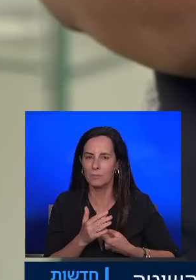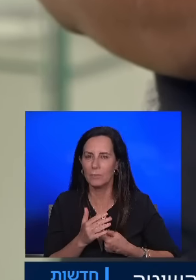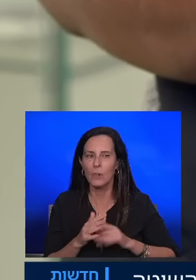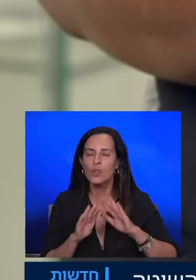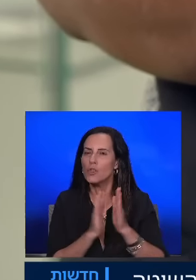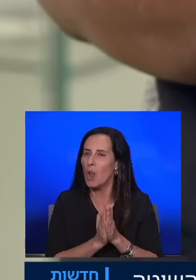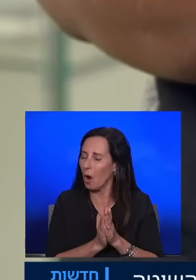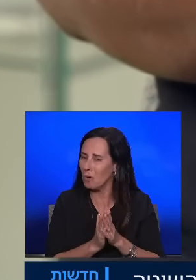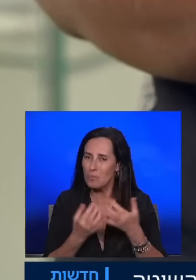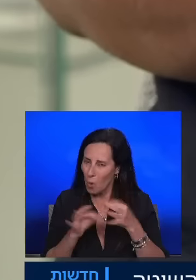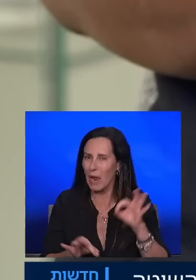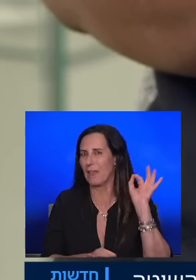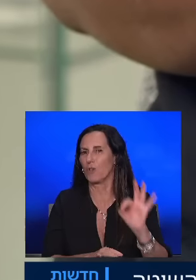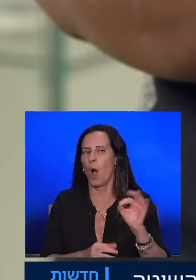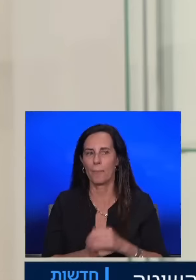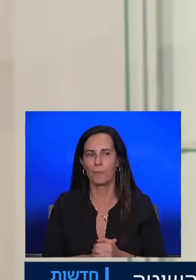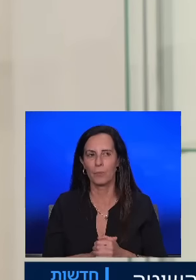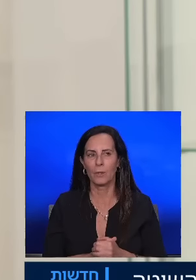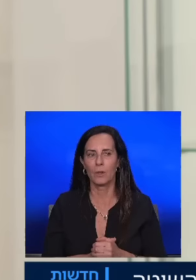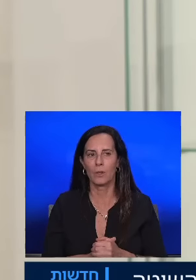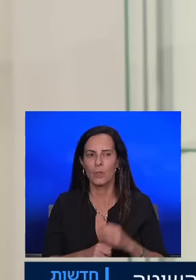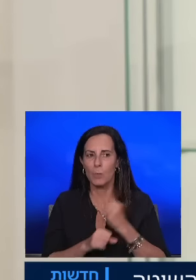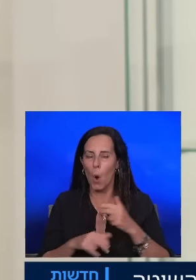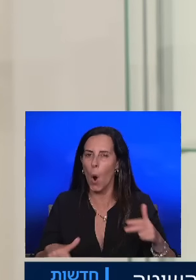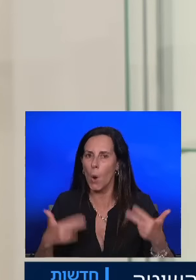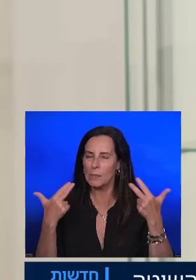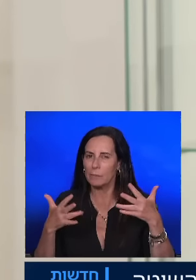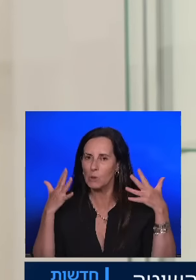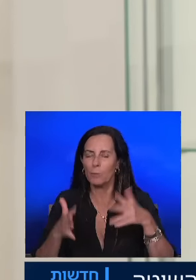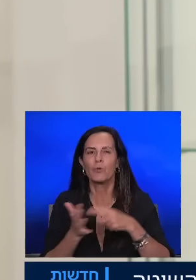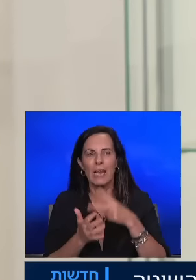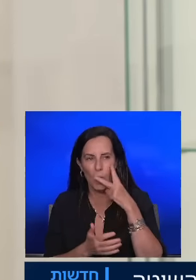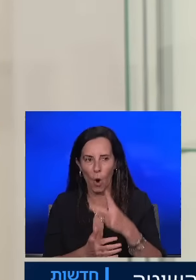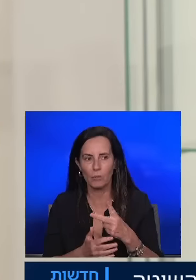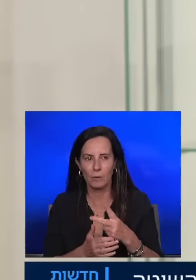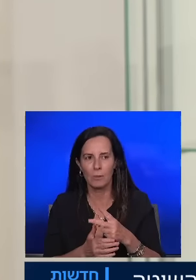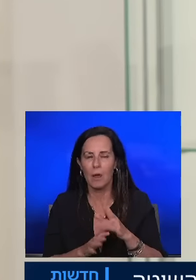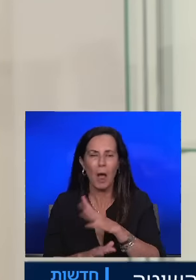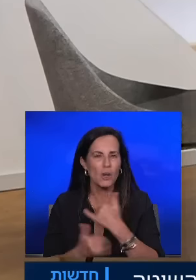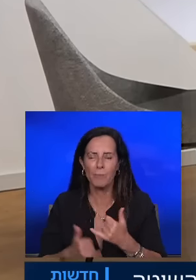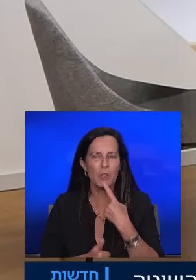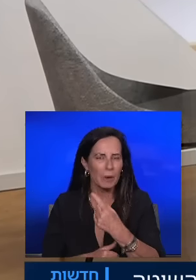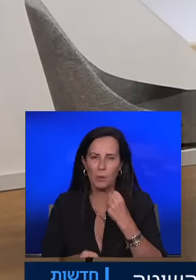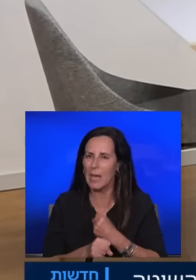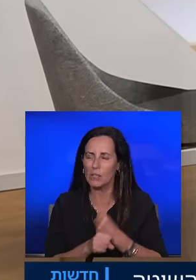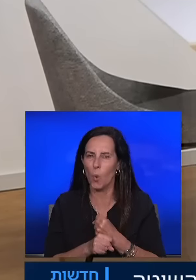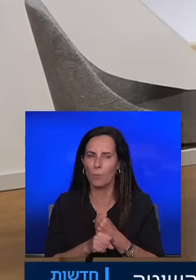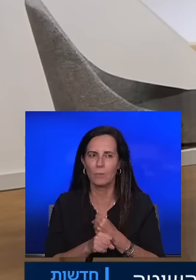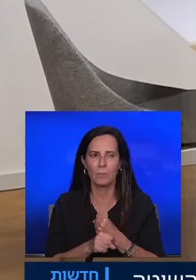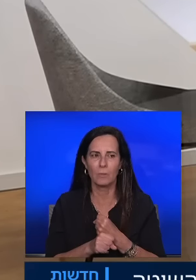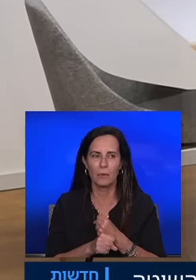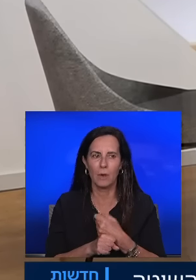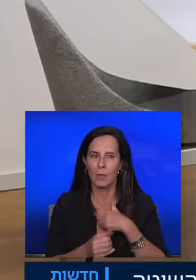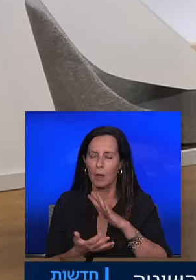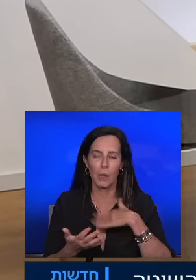האמצעים לפגוע בקשרים. כשהם פותחים זום, אנשים קופצים עליהם רק כדי לראות אותם. מה שהם יגידו הם יעשו. הם פשוט לא עומד